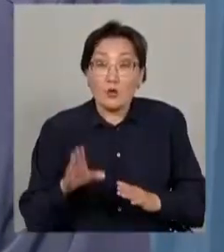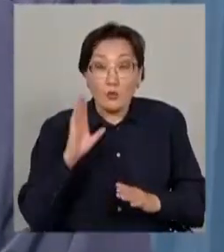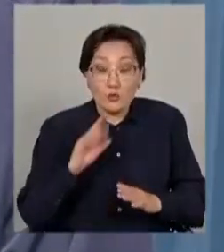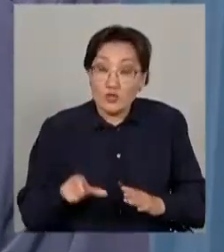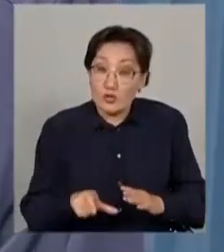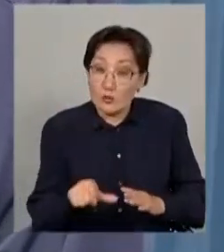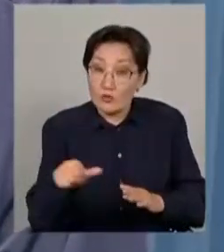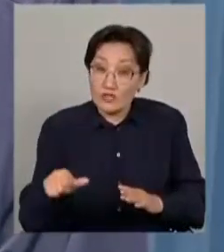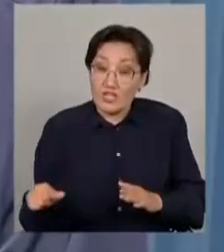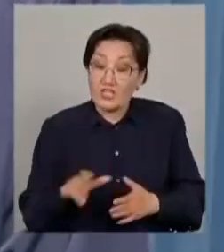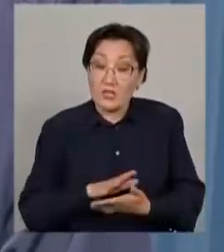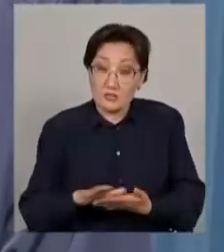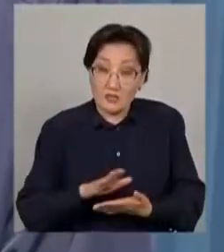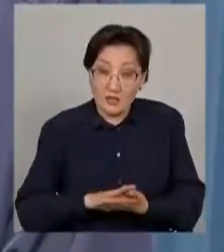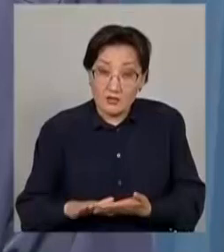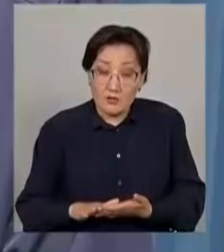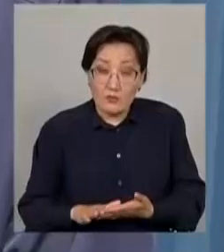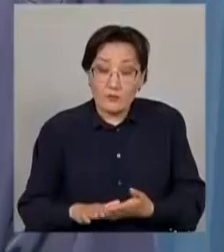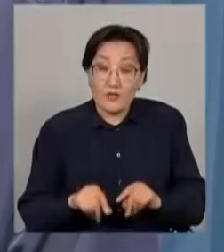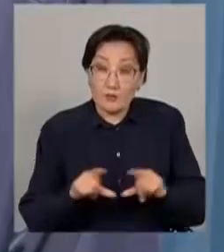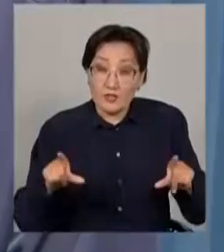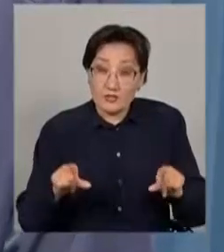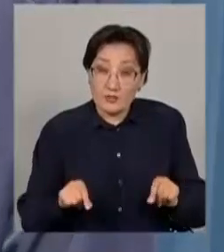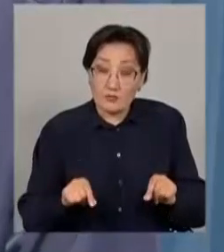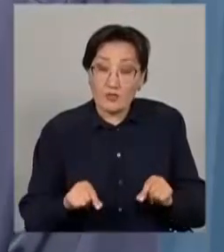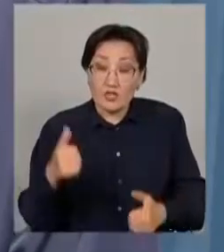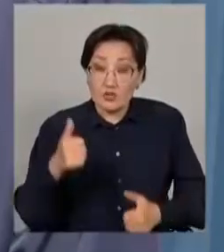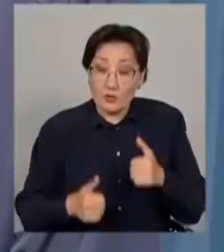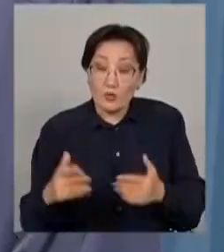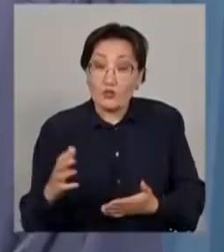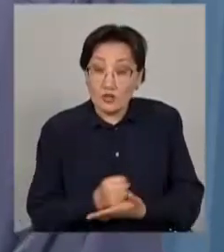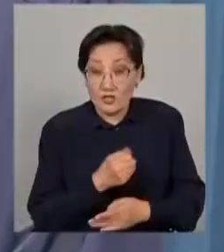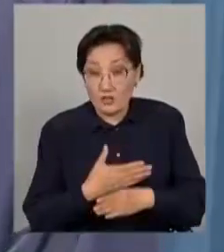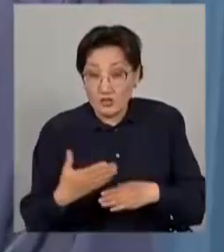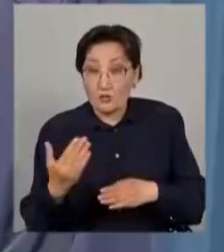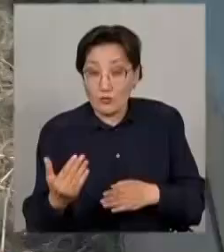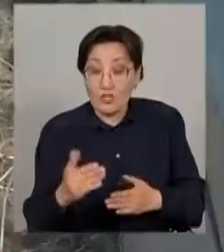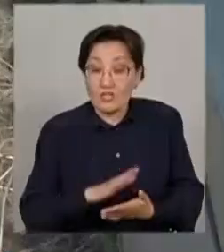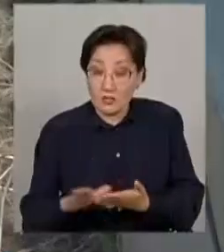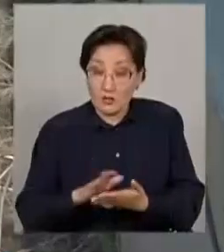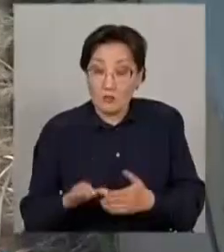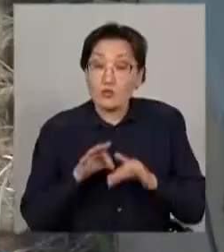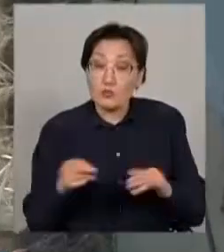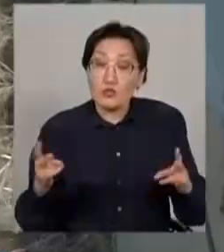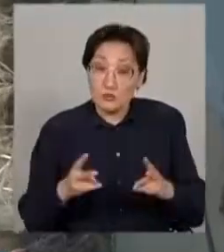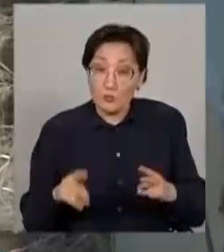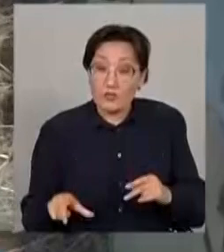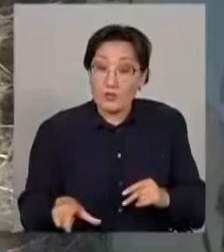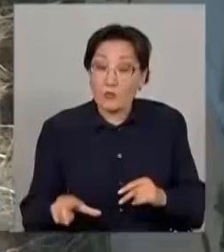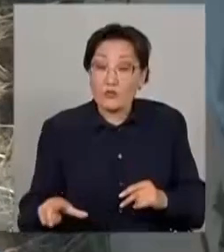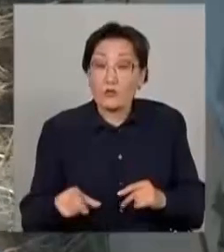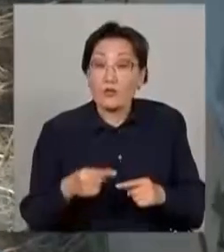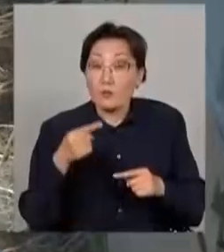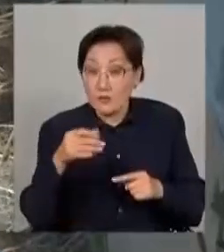және тазалайтын мекемелер тендерді соны ұтқан кезде солар тазалау керек. Жағалау бойымен алысқа